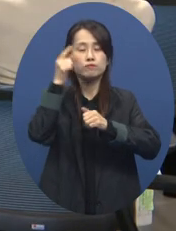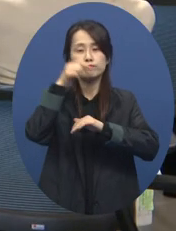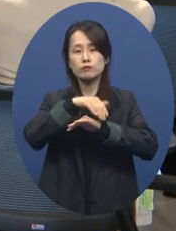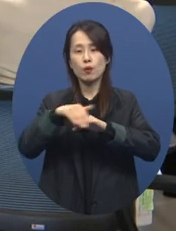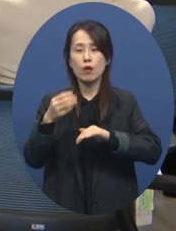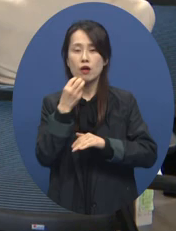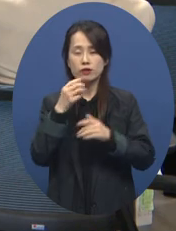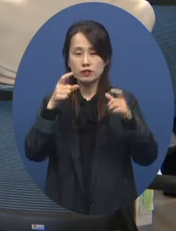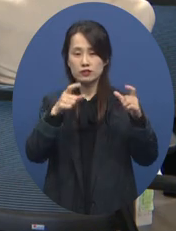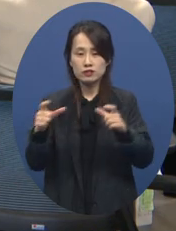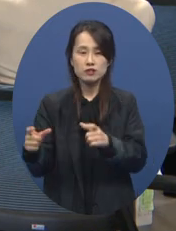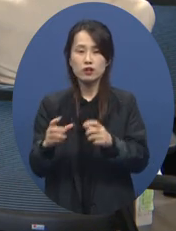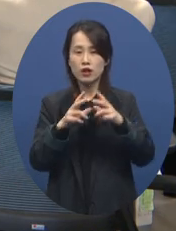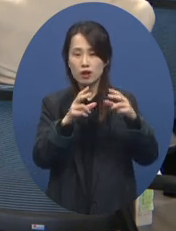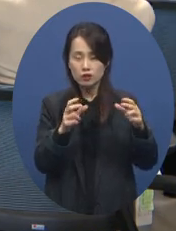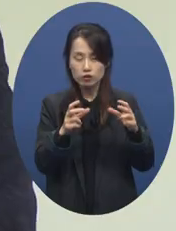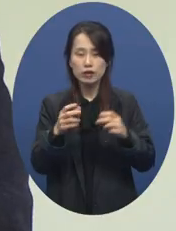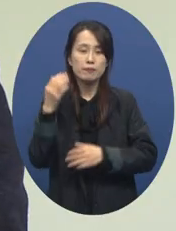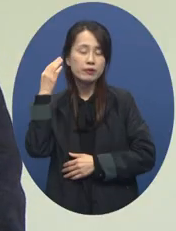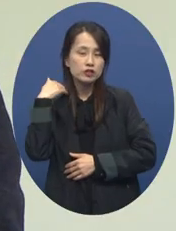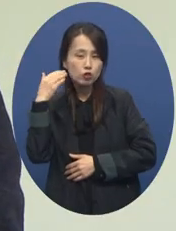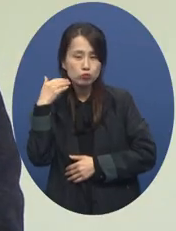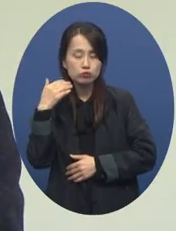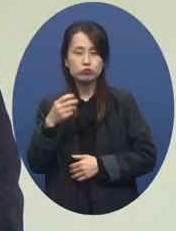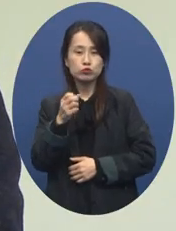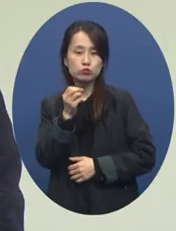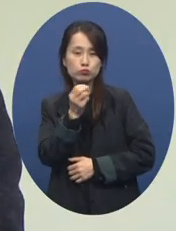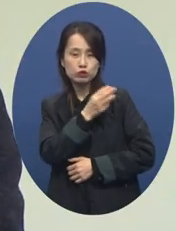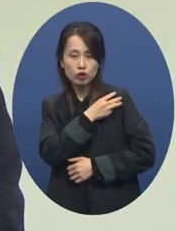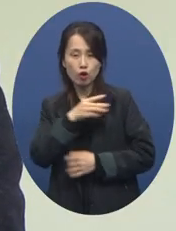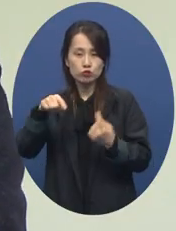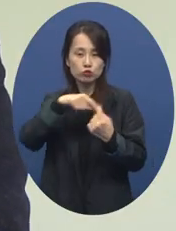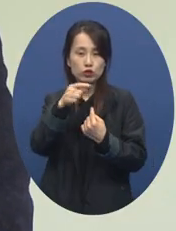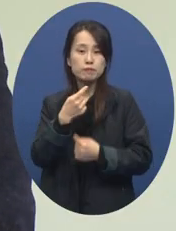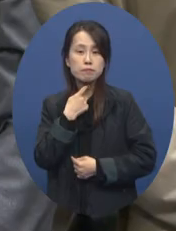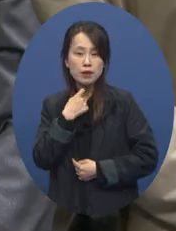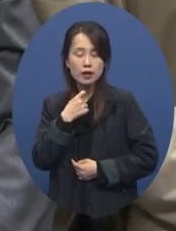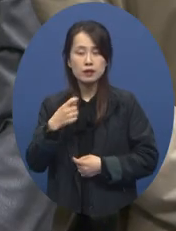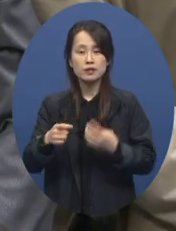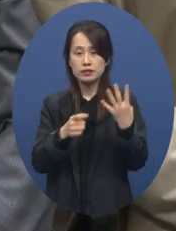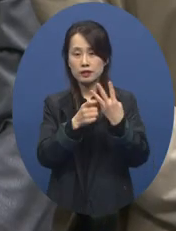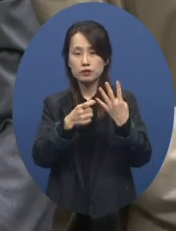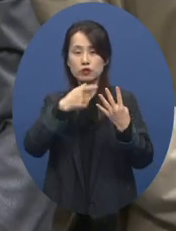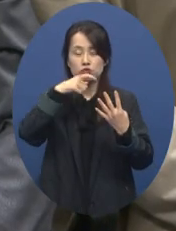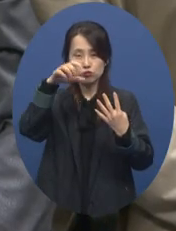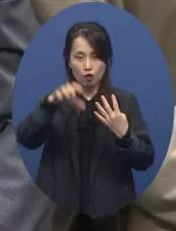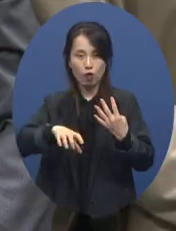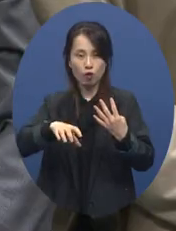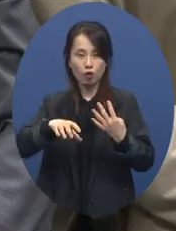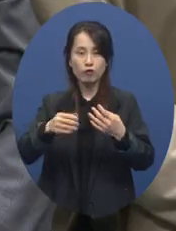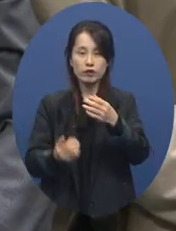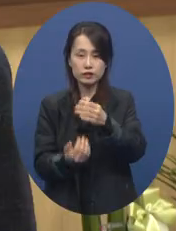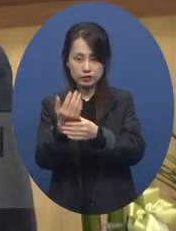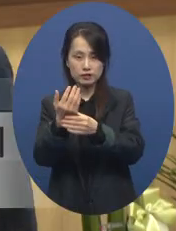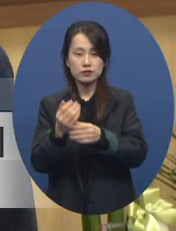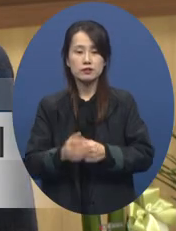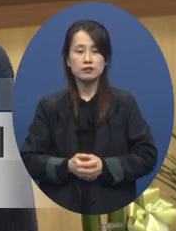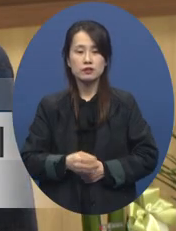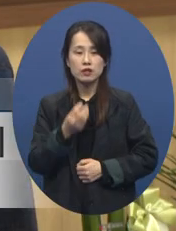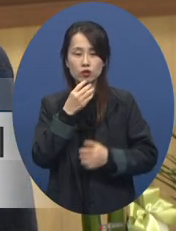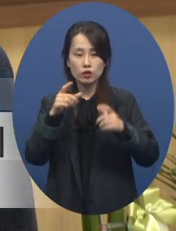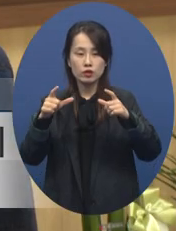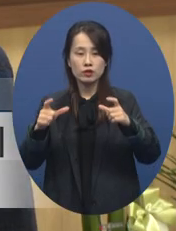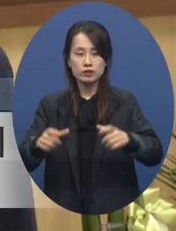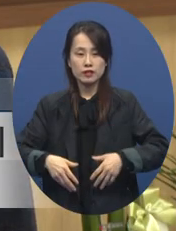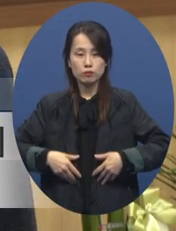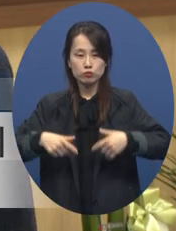경기 지역엔 남부권의 성남과 북부 의정부, 서부 부천에 운영하고 있었는데 다음 네 번째로 생겼습니다. 경기도